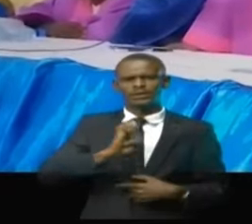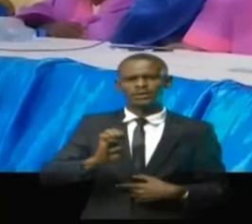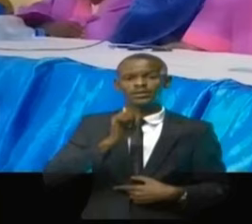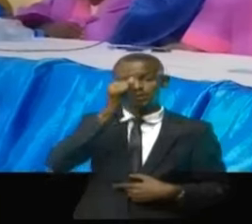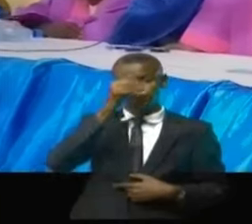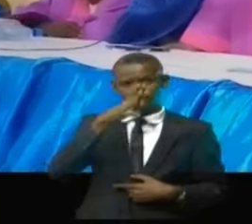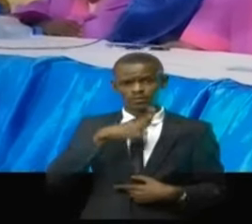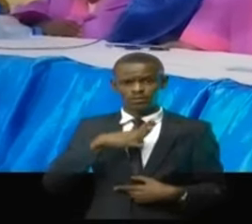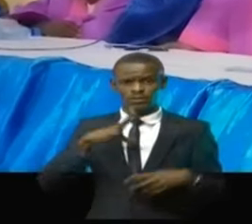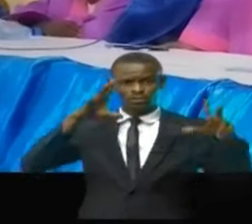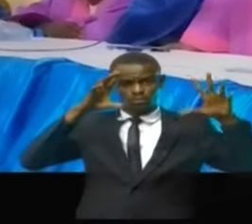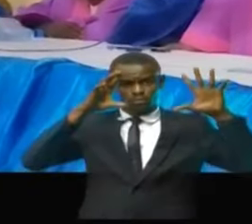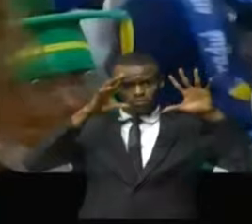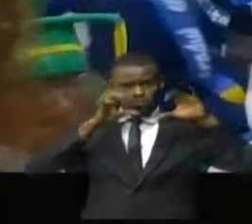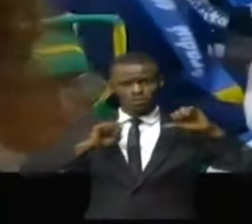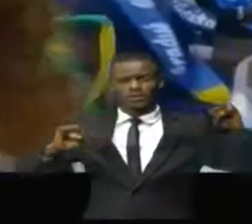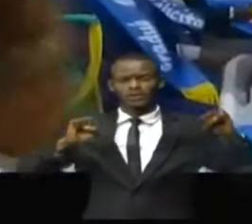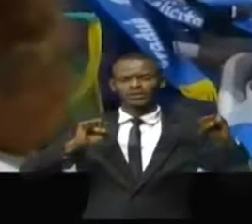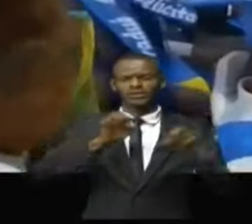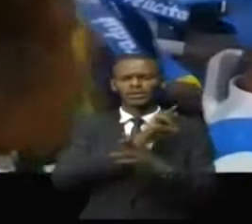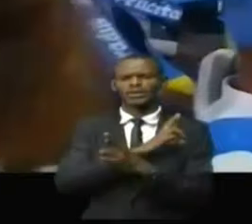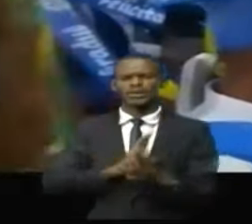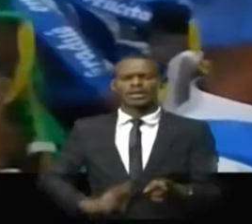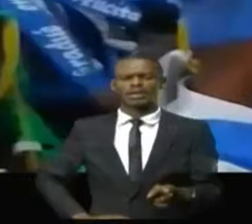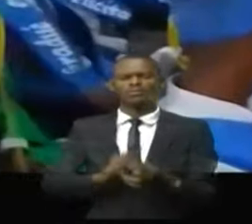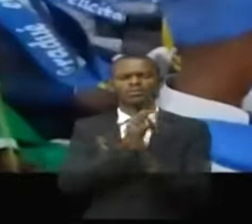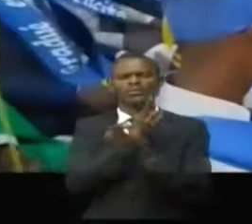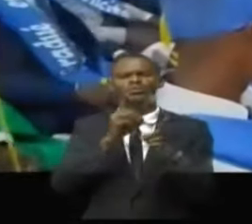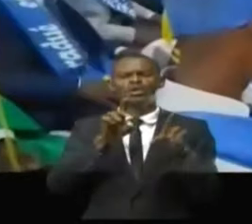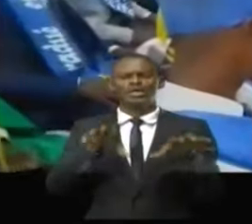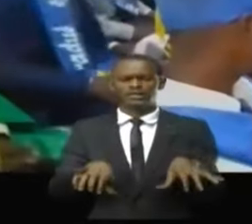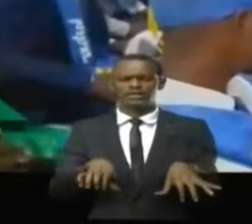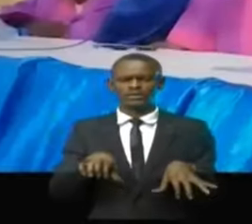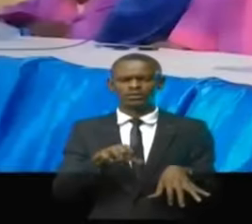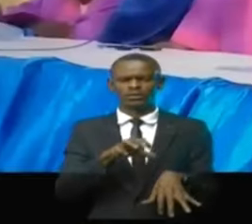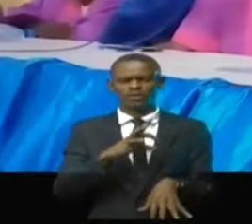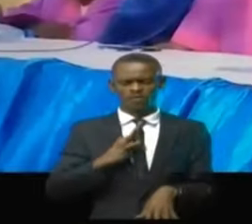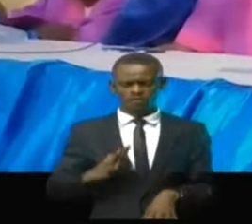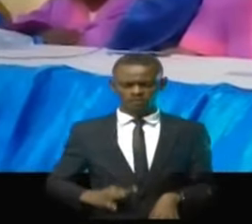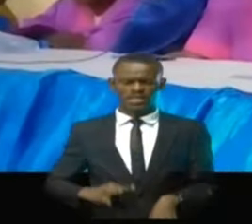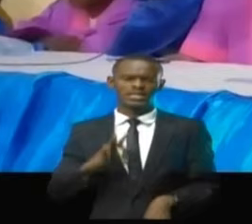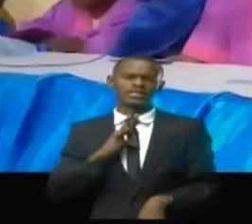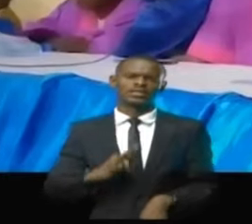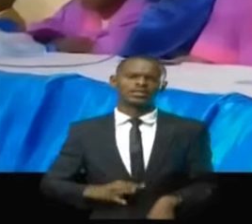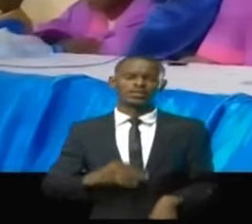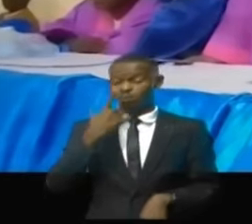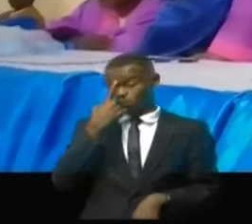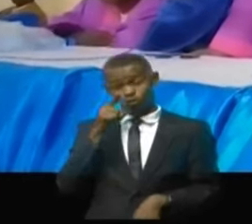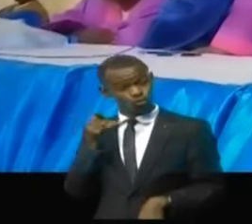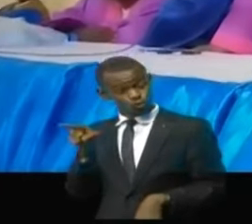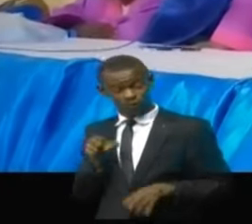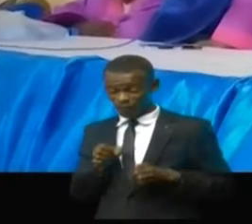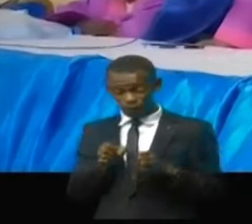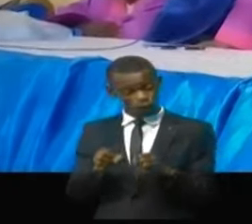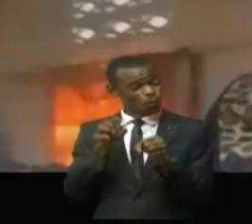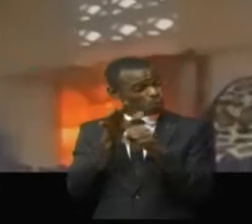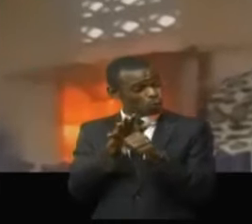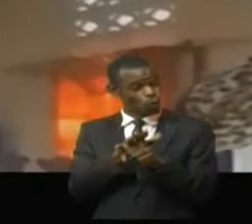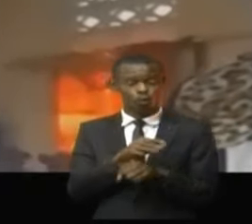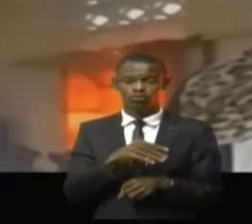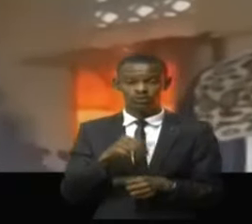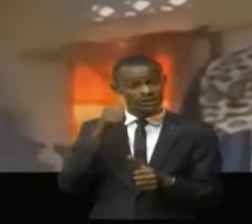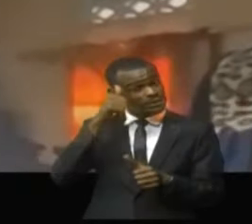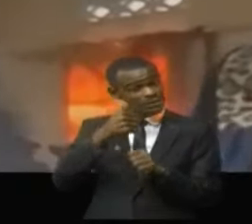l'État, Félix Antoine Tshisekedi Tshilombo, pour les efforts fournis chaque